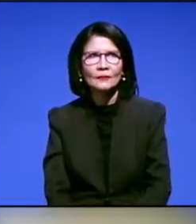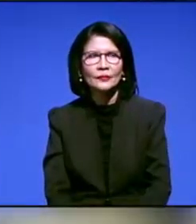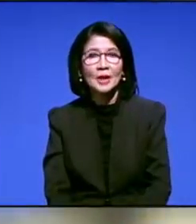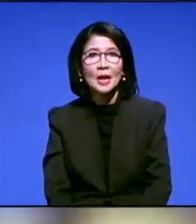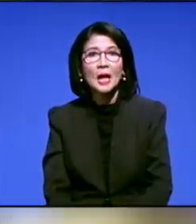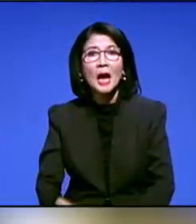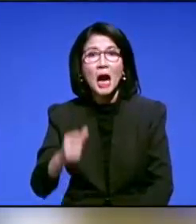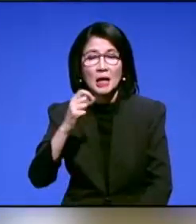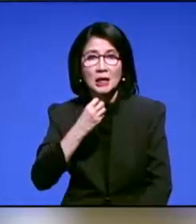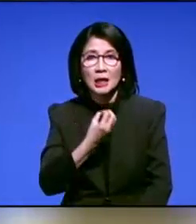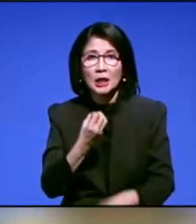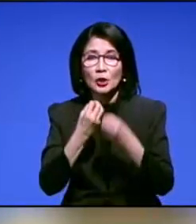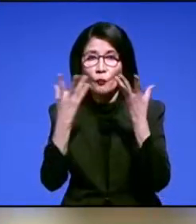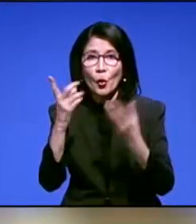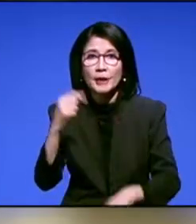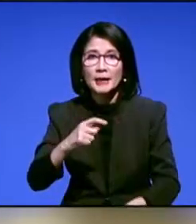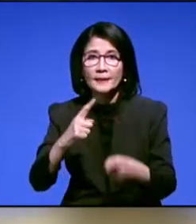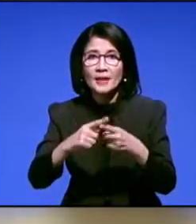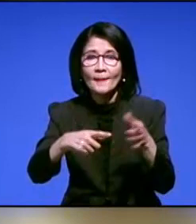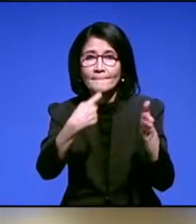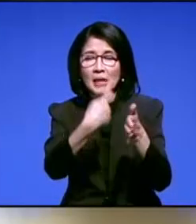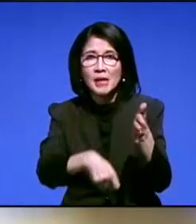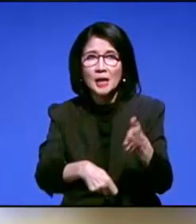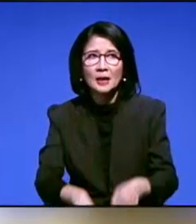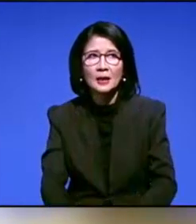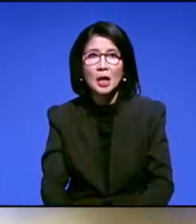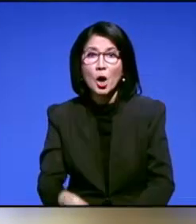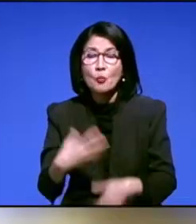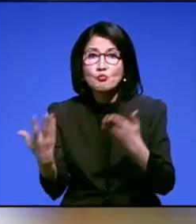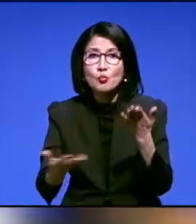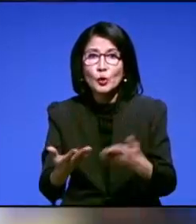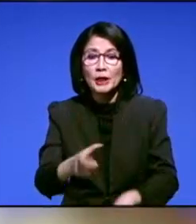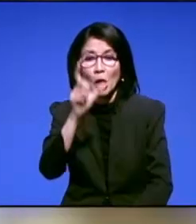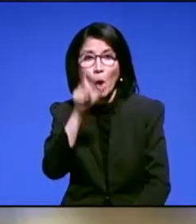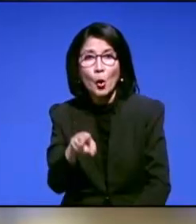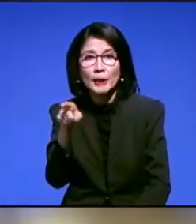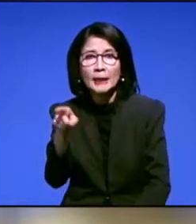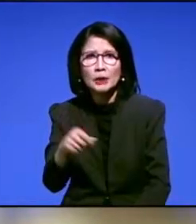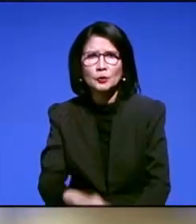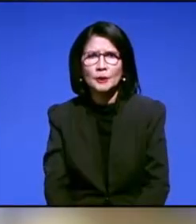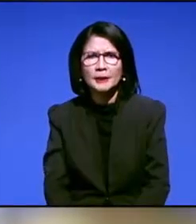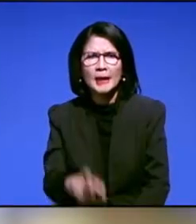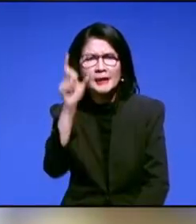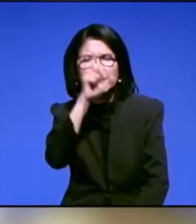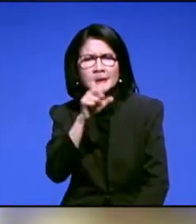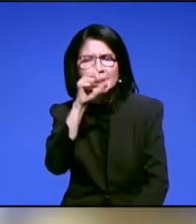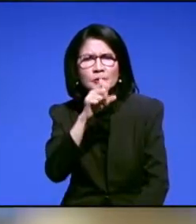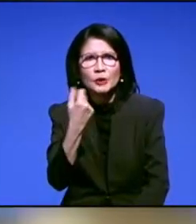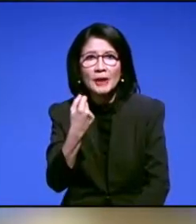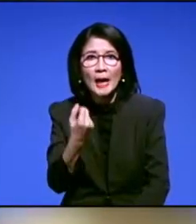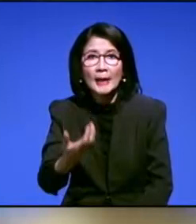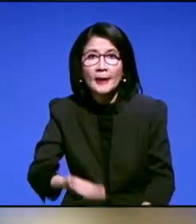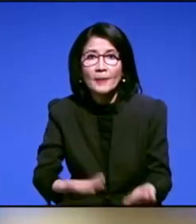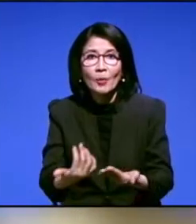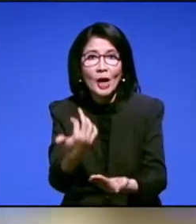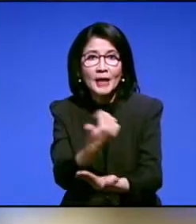Info dari rekan-rekan Bea Cukai, kemungkinan besar beliau adalah suspek membawa narkotika,